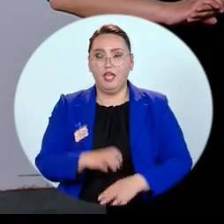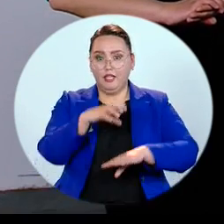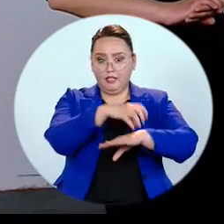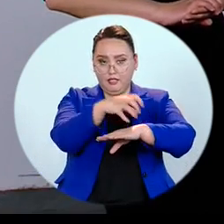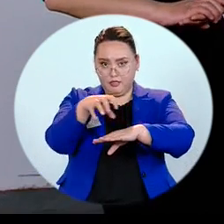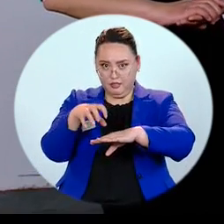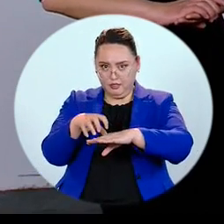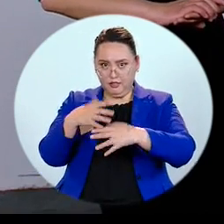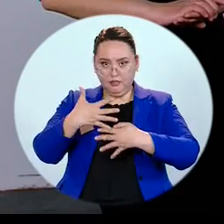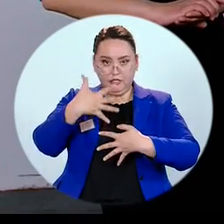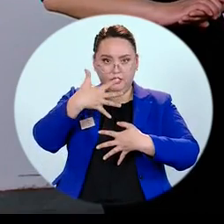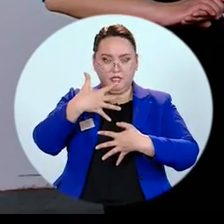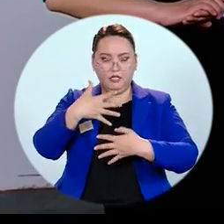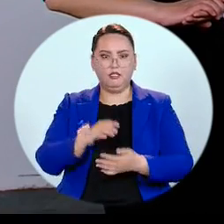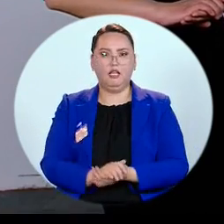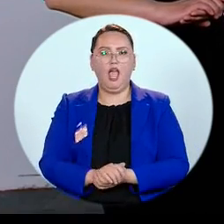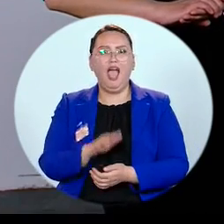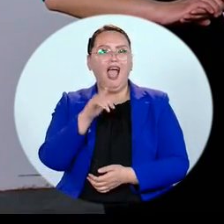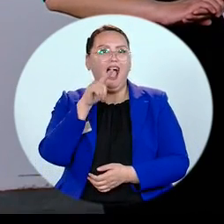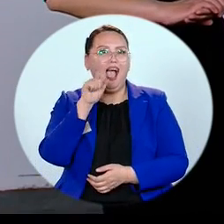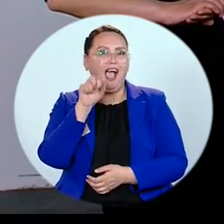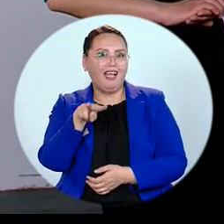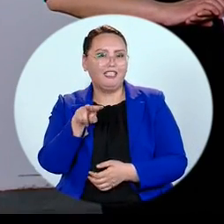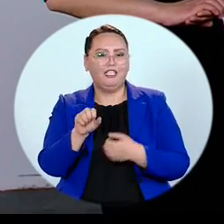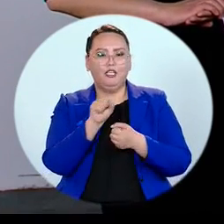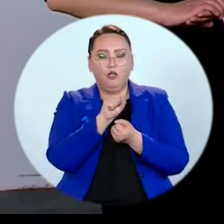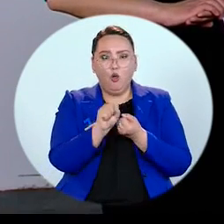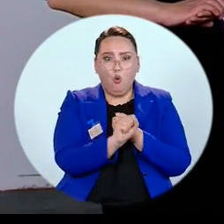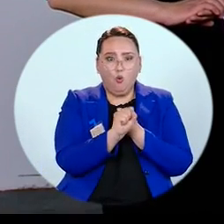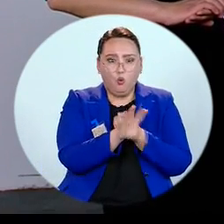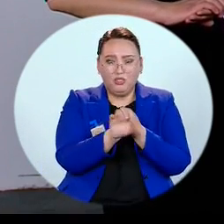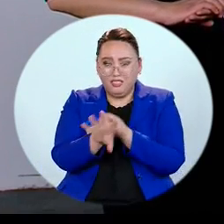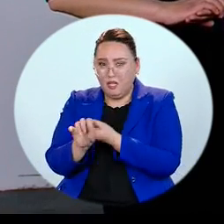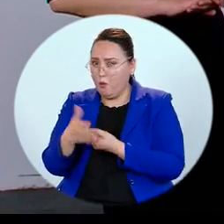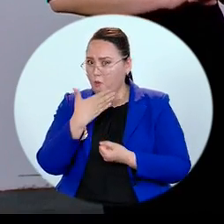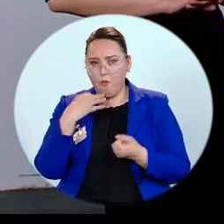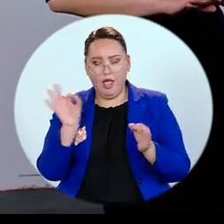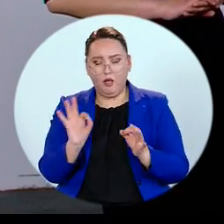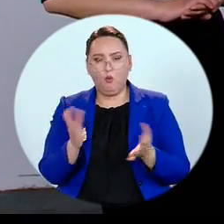སྡོན ཧཙ